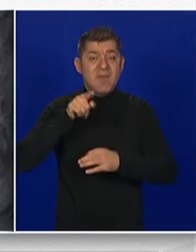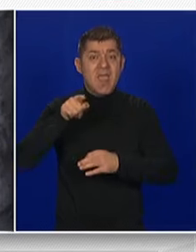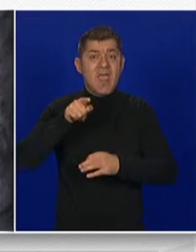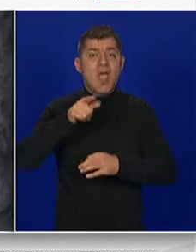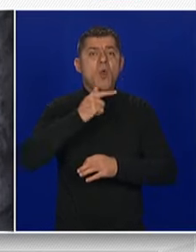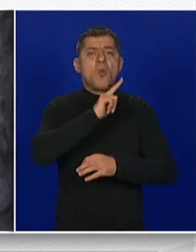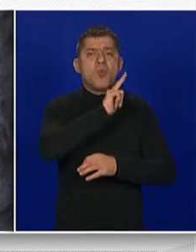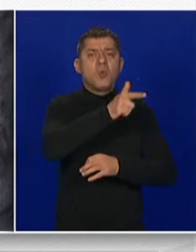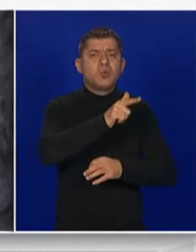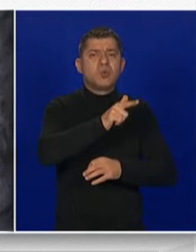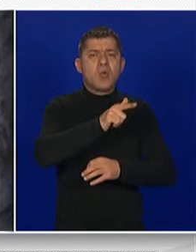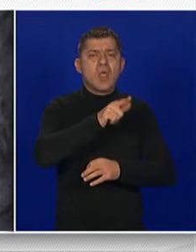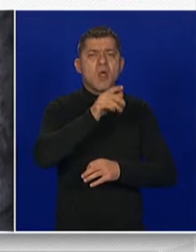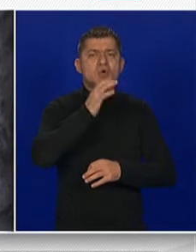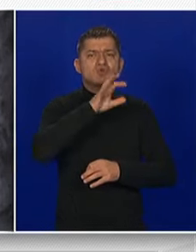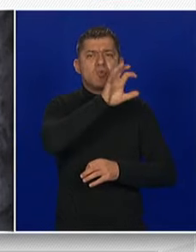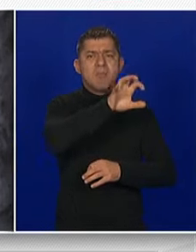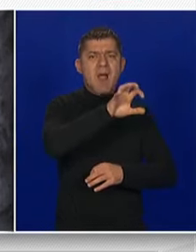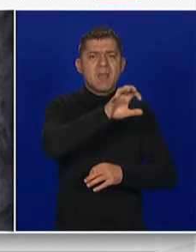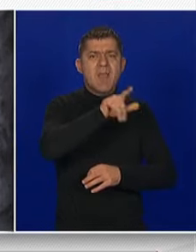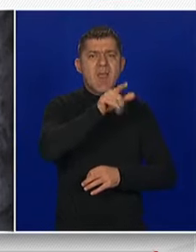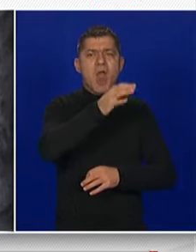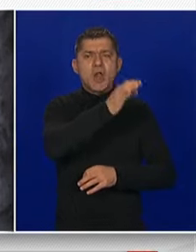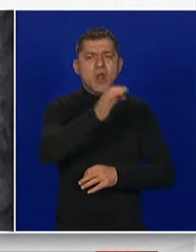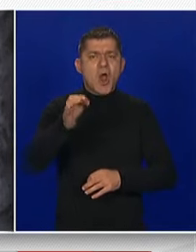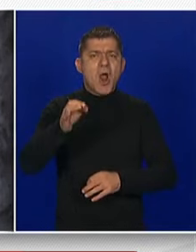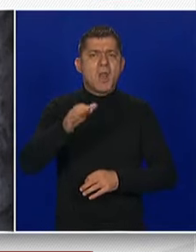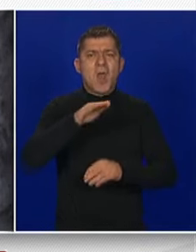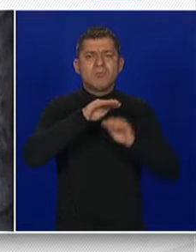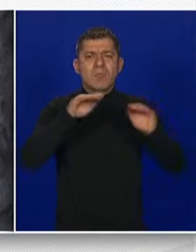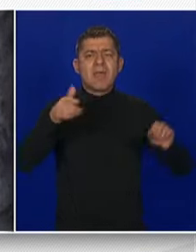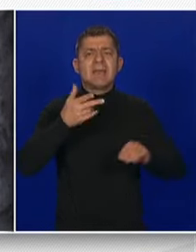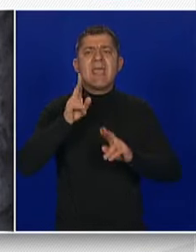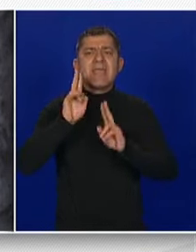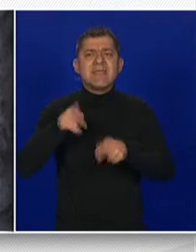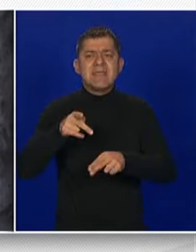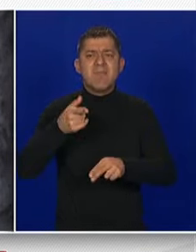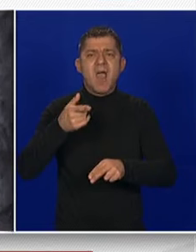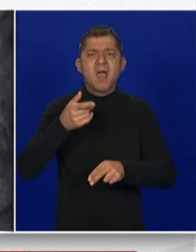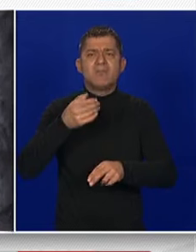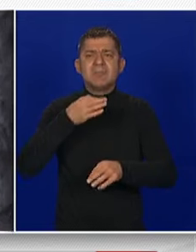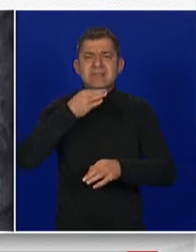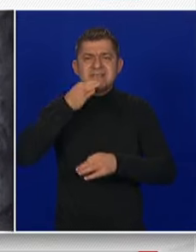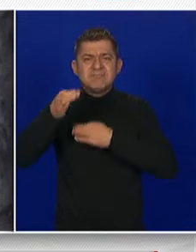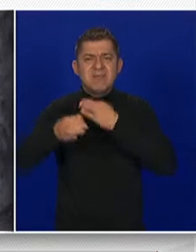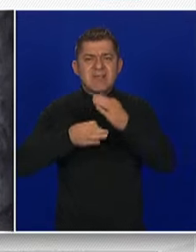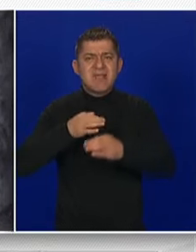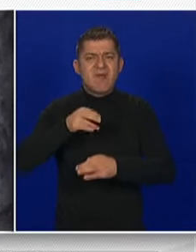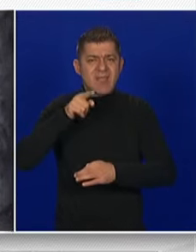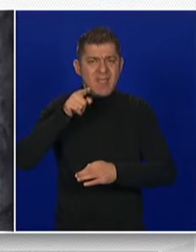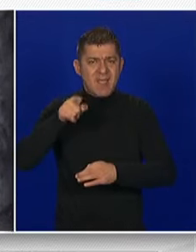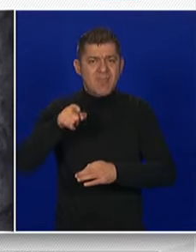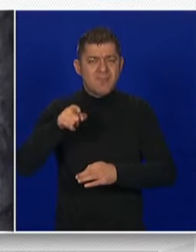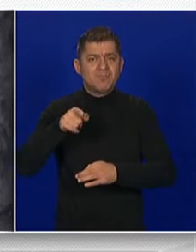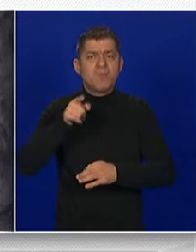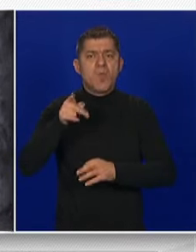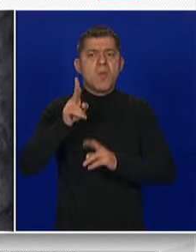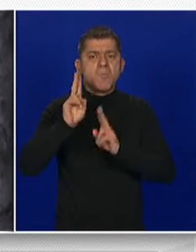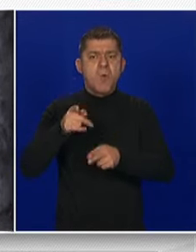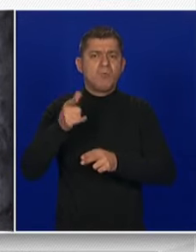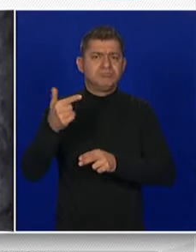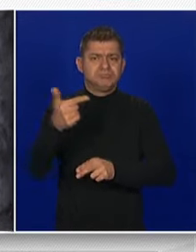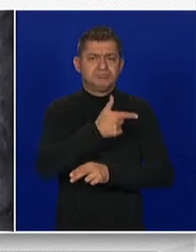drugim županijama na lokalnoj razini, dakle gdje se provode u dijagnostičke svrhe ti testovi, oni to mogu